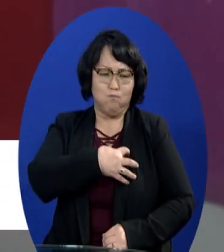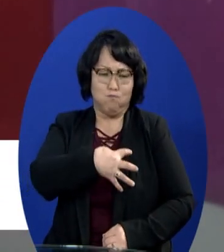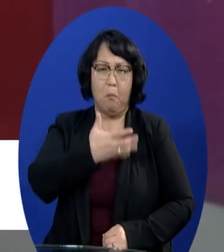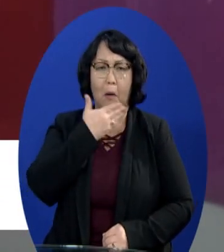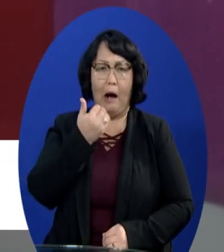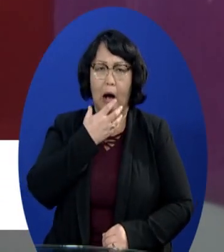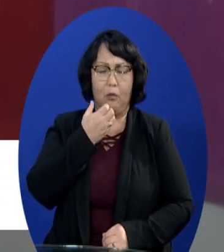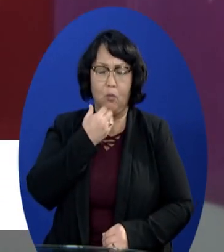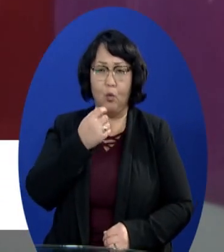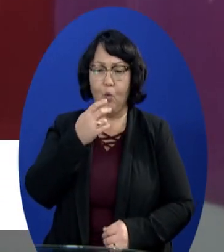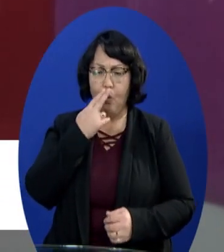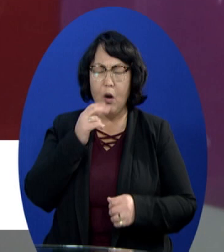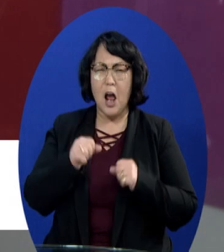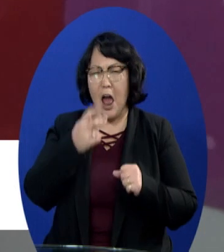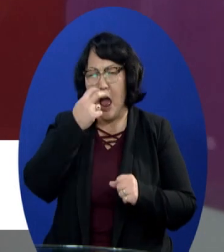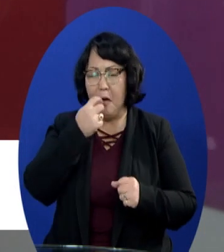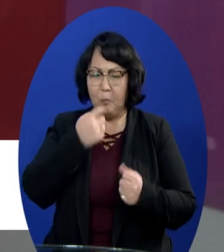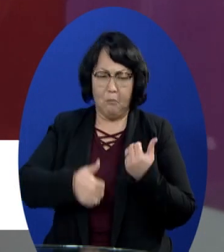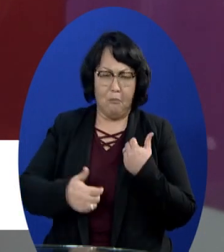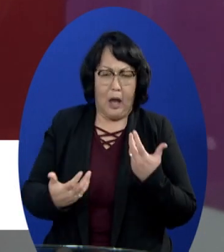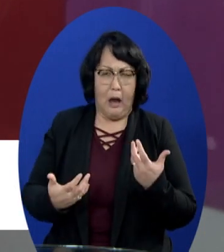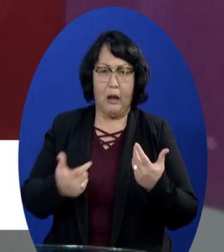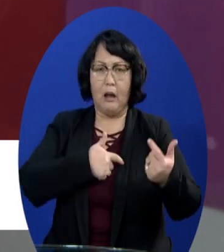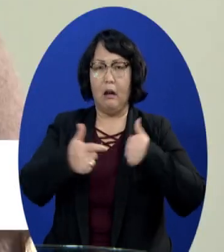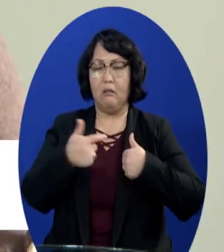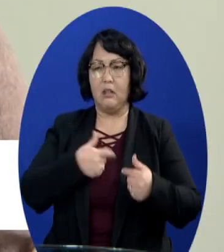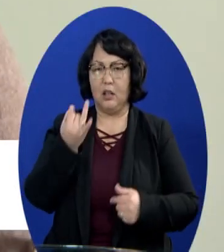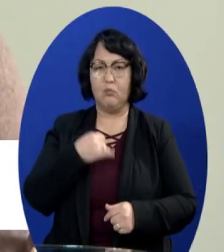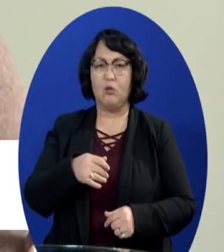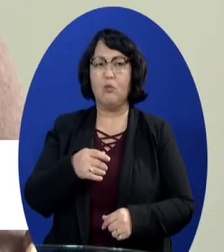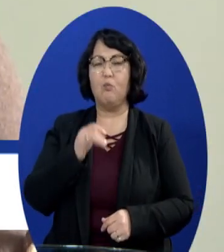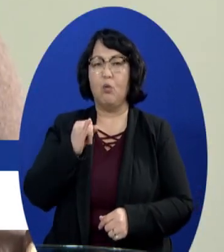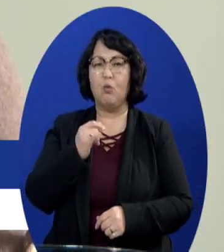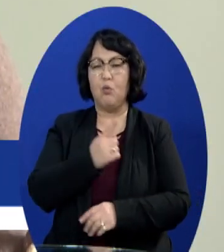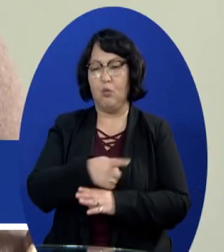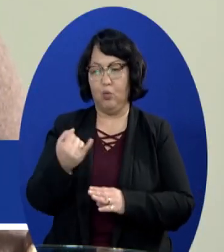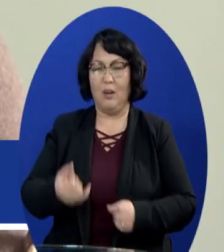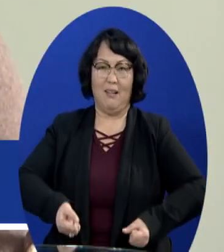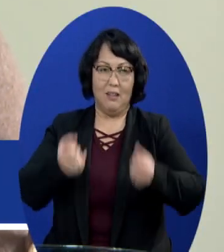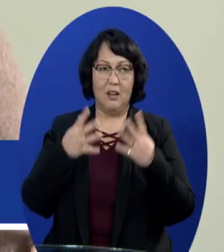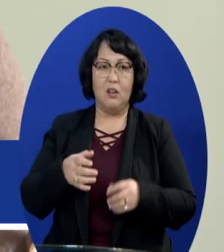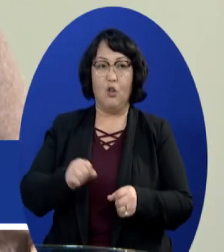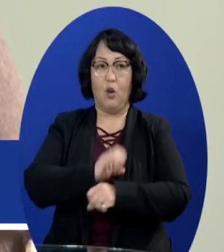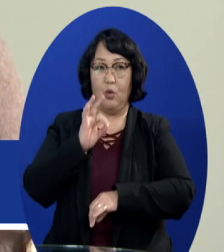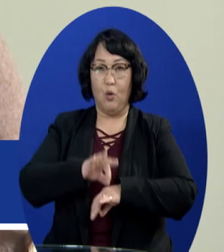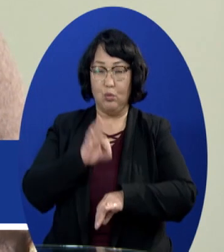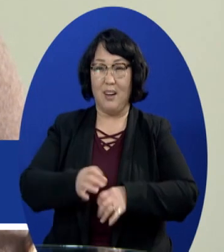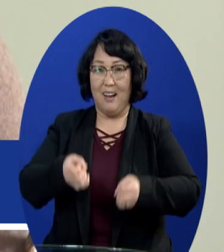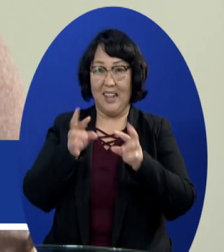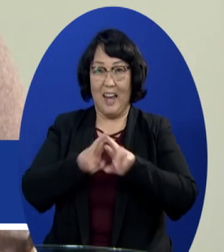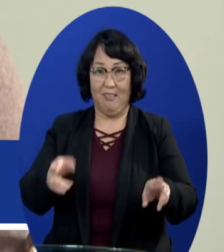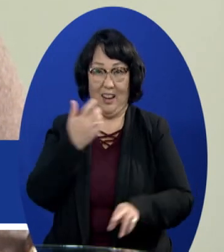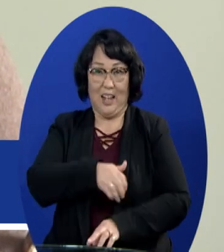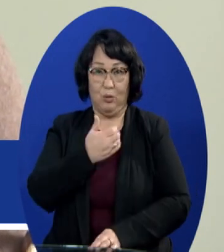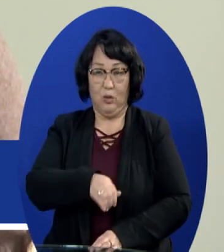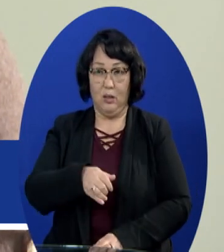үр дагавруудыг ол үзүүлсэн үйл явдал боллоо гэж бодож байгаа. Тэгээ халдвар авсан хүнийг ялгарлан гадуурх тохиолдолд гарч хагаад төр өөрөө тэн дээр нарийн